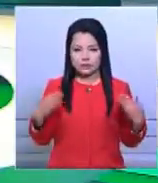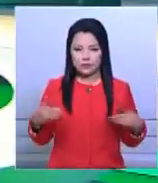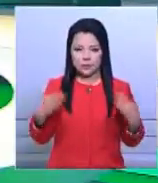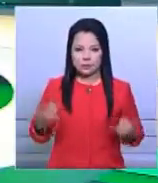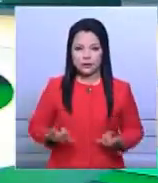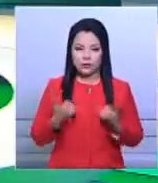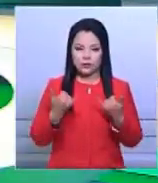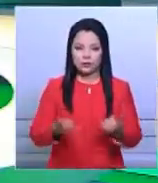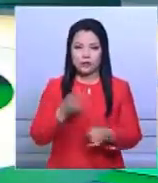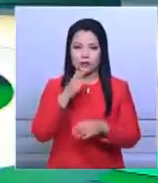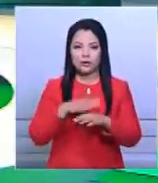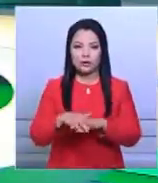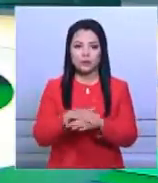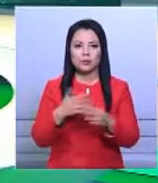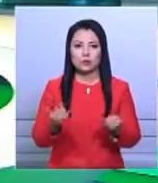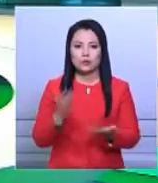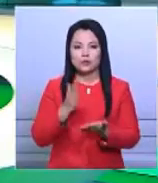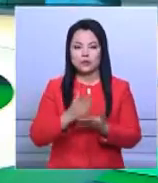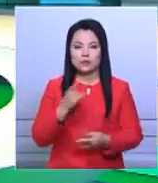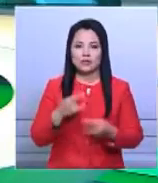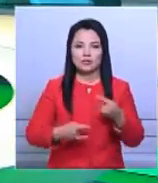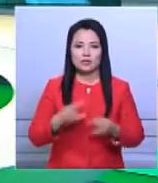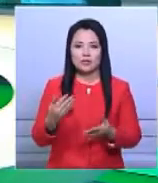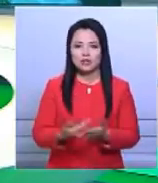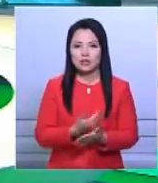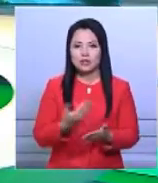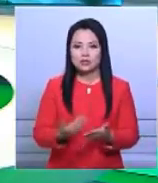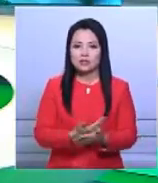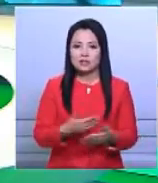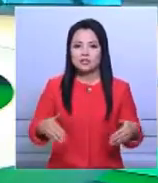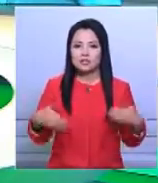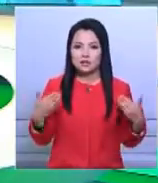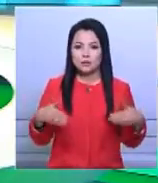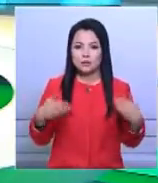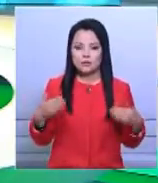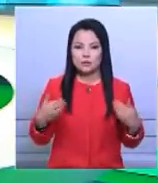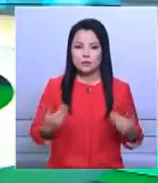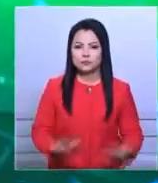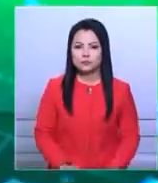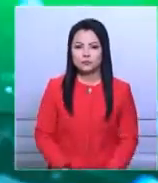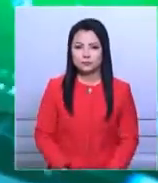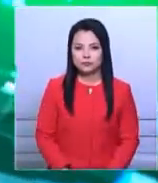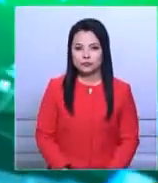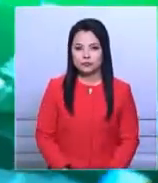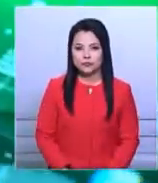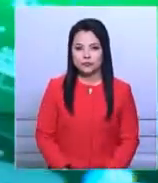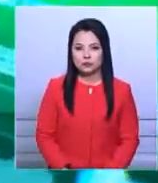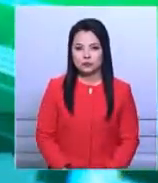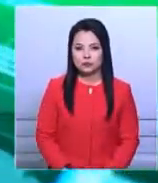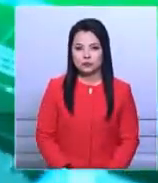армысыздар, тікелей эфирде жаңалықтар сіздермен бірге Мақпала Субайқызы және Шырын Қожбанова.